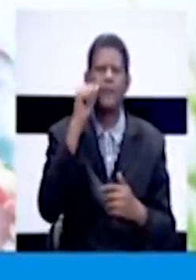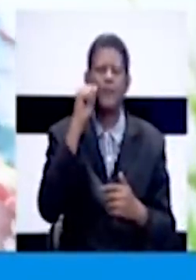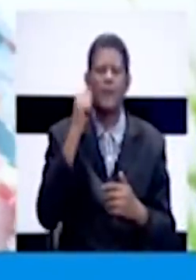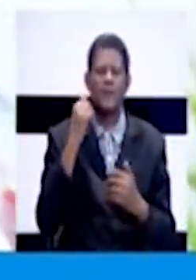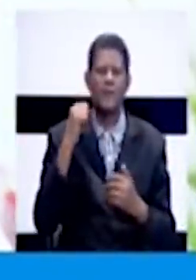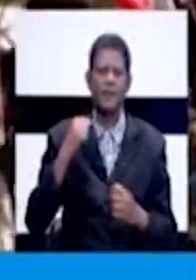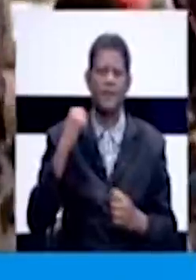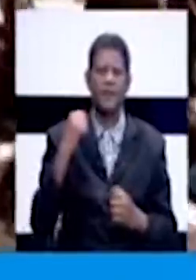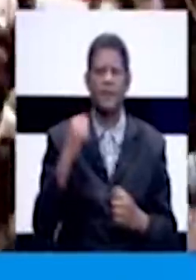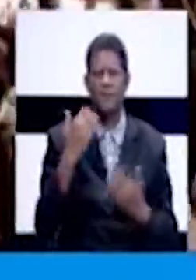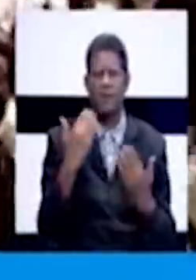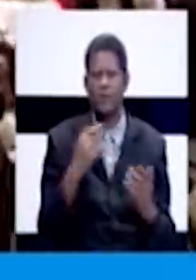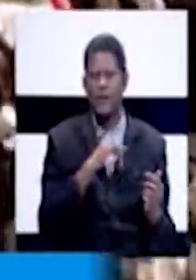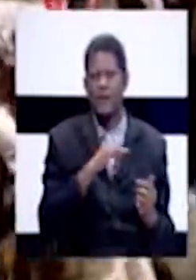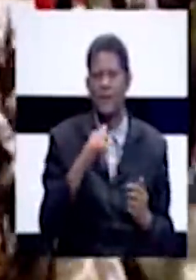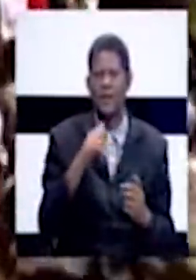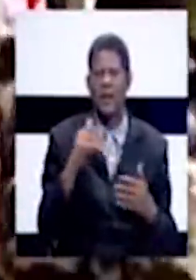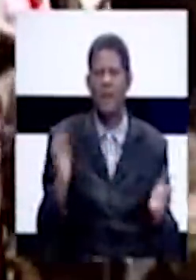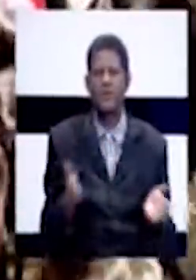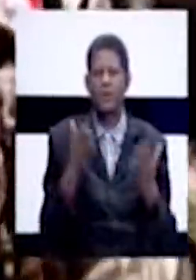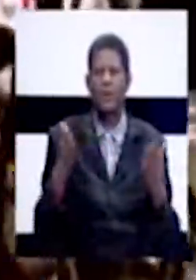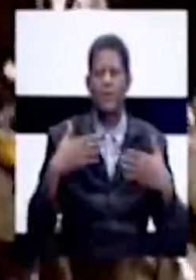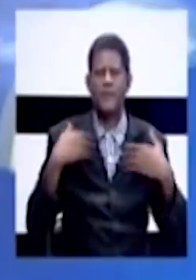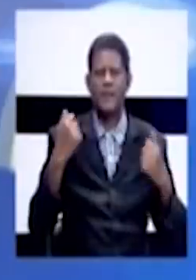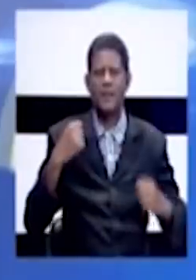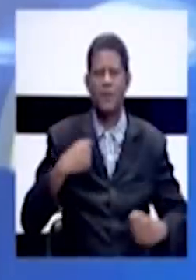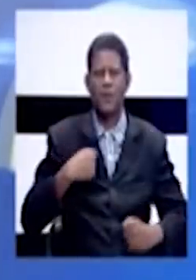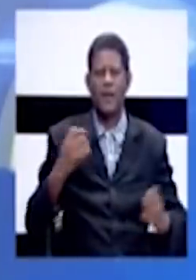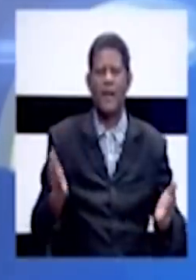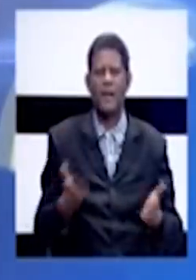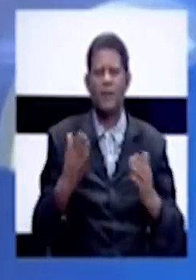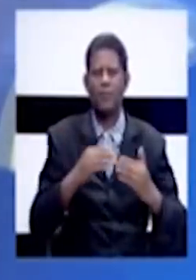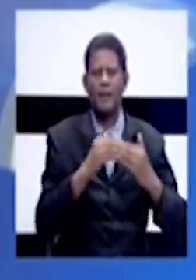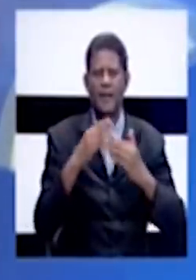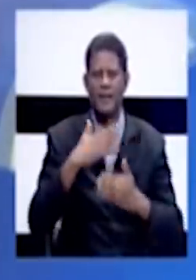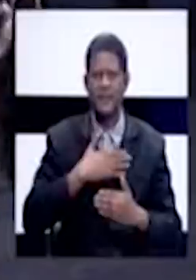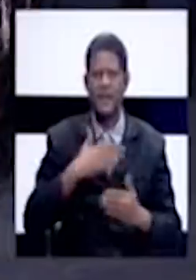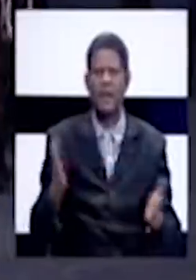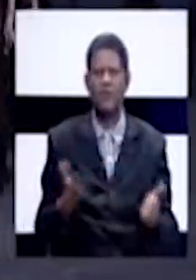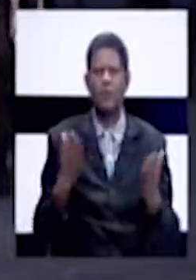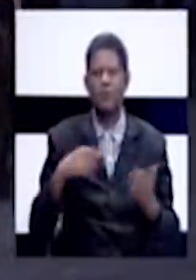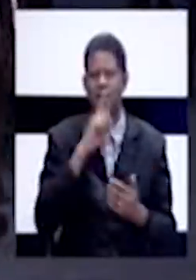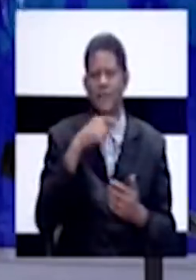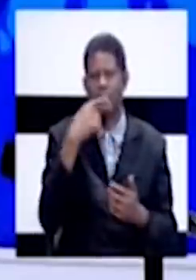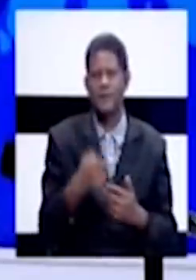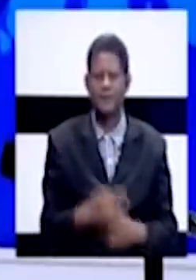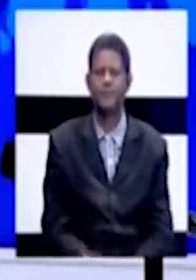يهزون حرنا أنا أجوها من إسايت قراء أجوها تقرى لي أجوهم مرحتنا أجوهم يد